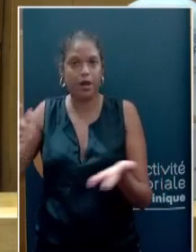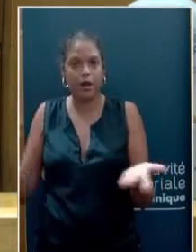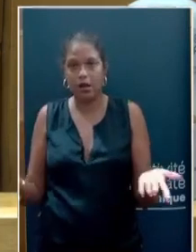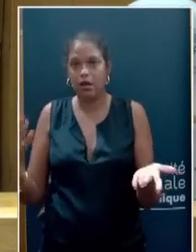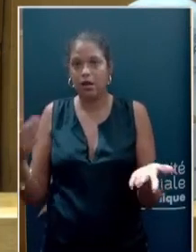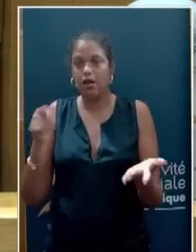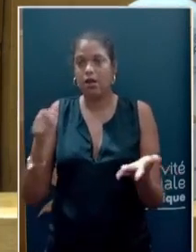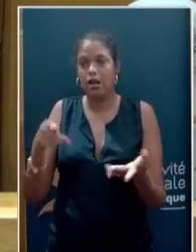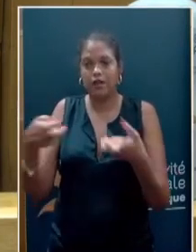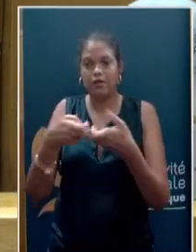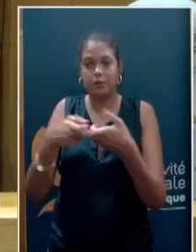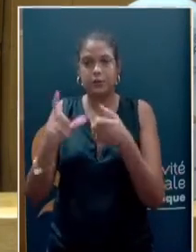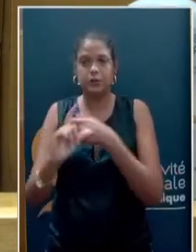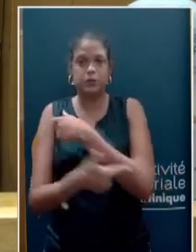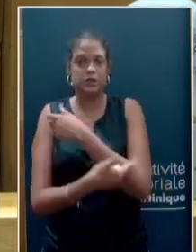avec le prix du litre.